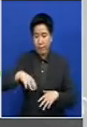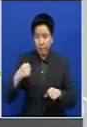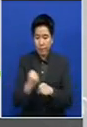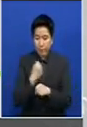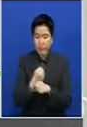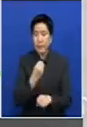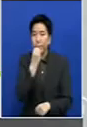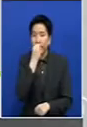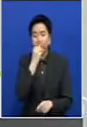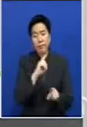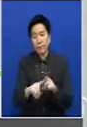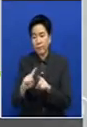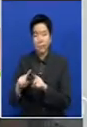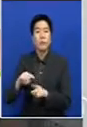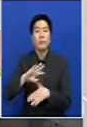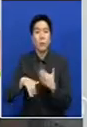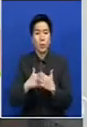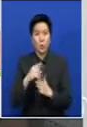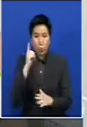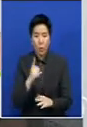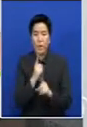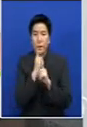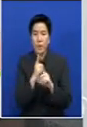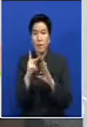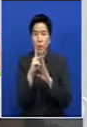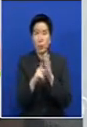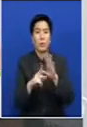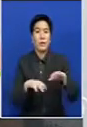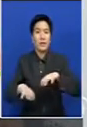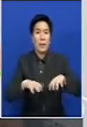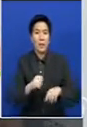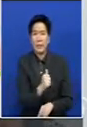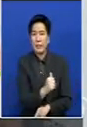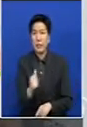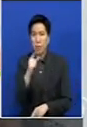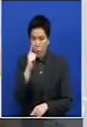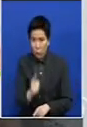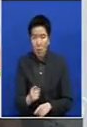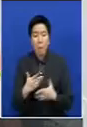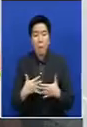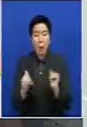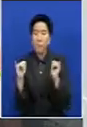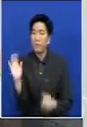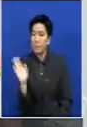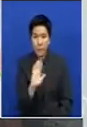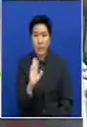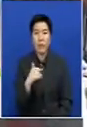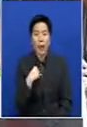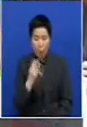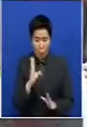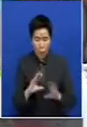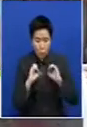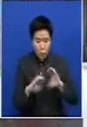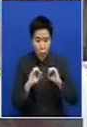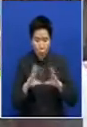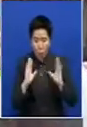ครับและอาหารการกินทั้งหมดนั้นต้องอยู่ภายใต้การจัดการบริหารที่ดีนะครับไม่มีการปล่อยปละละเลยเพื่อให้โค้ชผู้